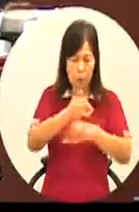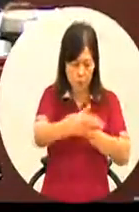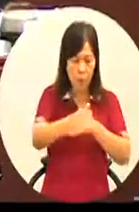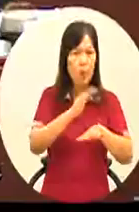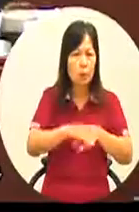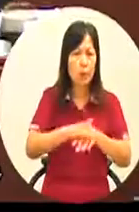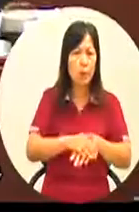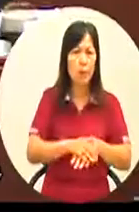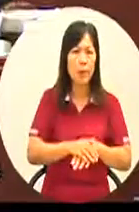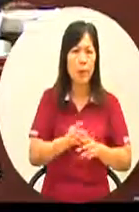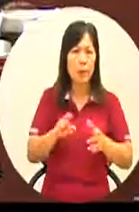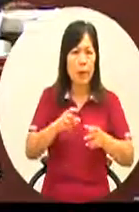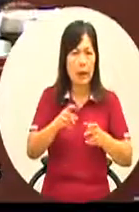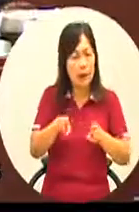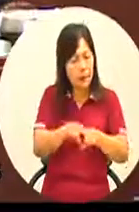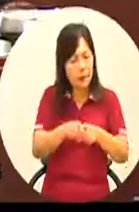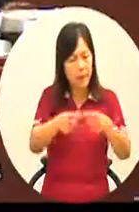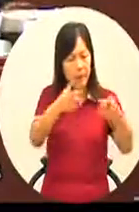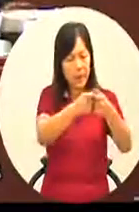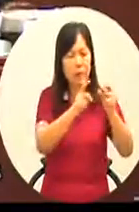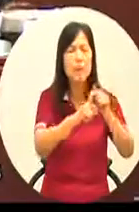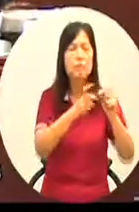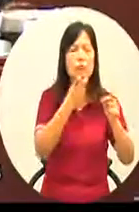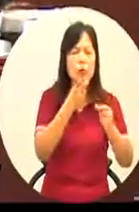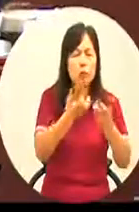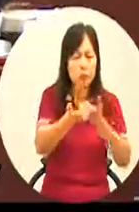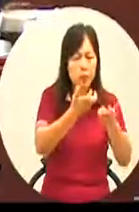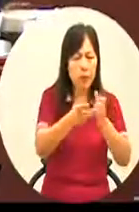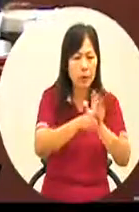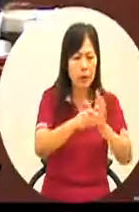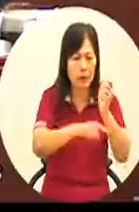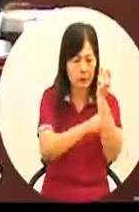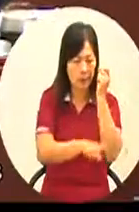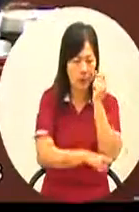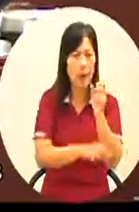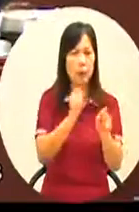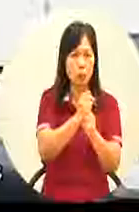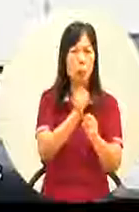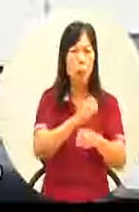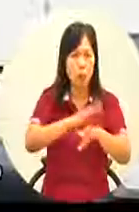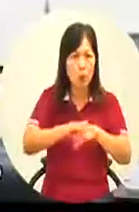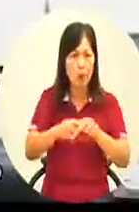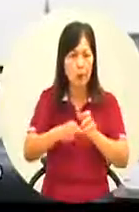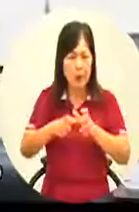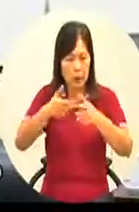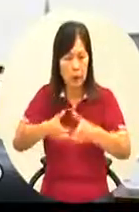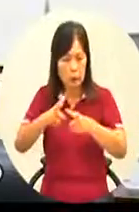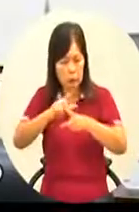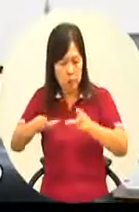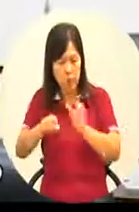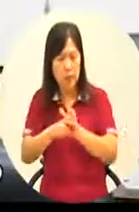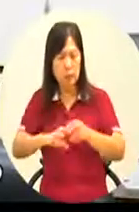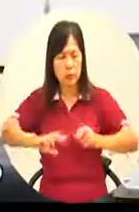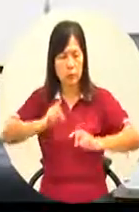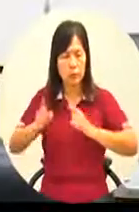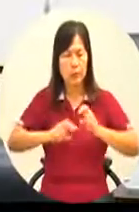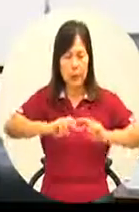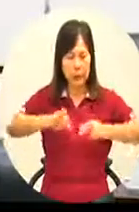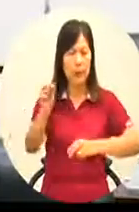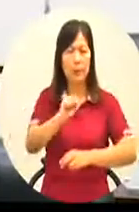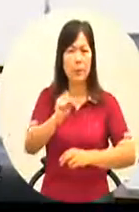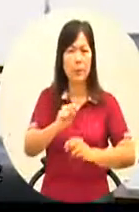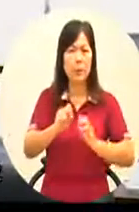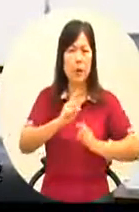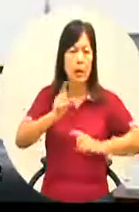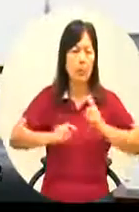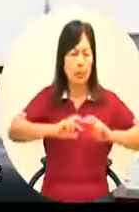我们基本上我们会配合中央的区划法来做调整。 局长，我就讲，因为是重大，所以不能随便调整。啊，不能随便